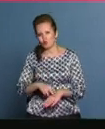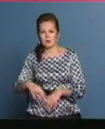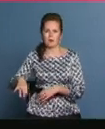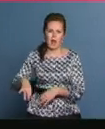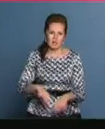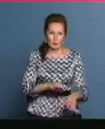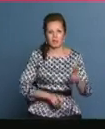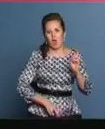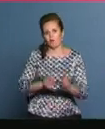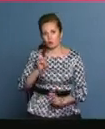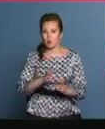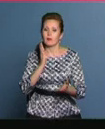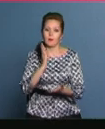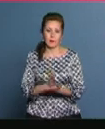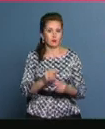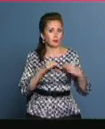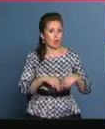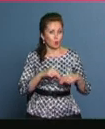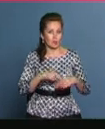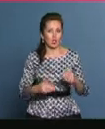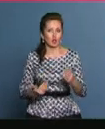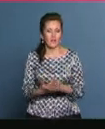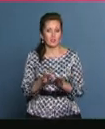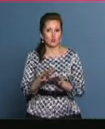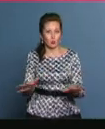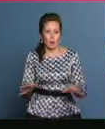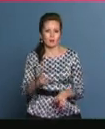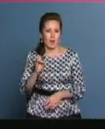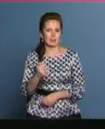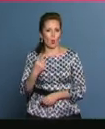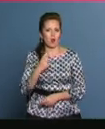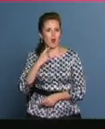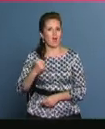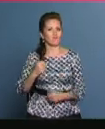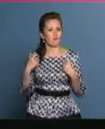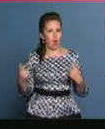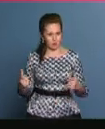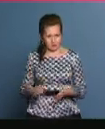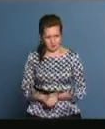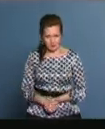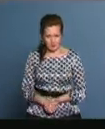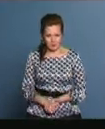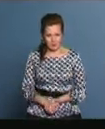заводчане. Есть в этом списке и сотрудники новой структуры Национальной гвардии. Светлана Буланова подробнее.